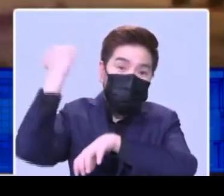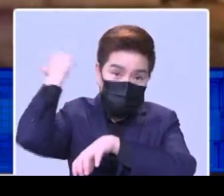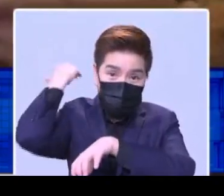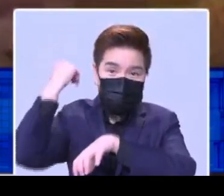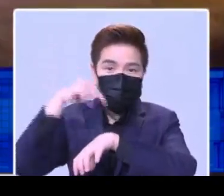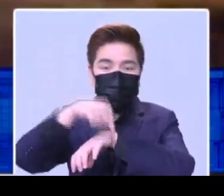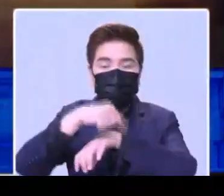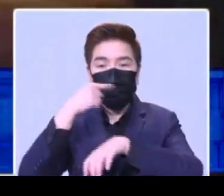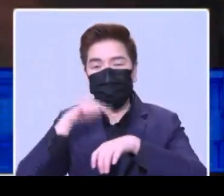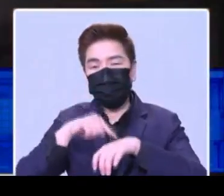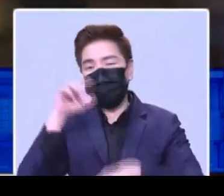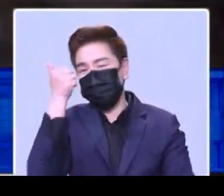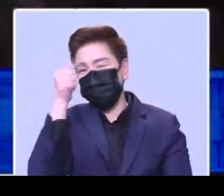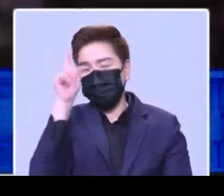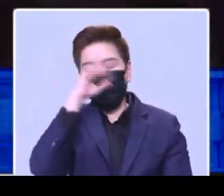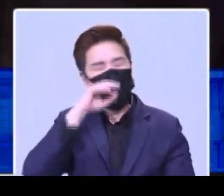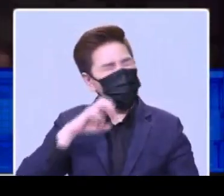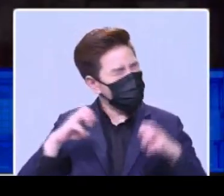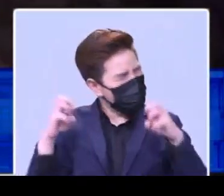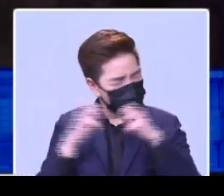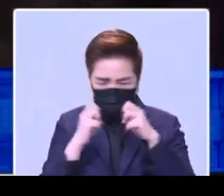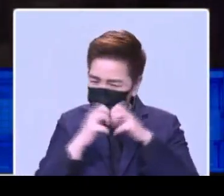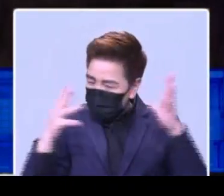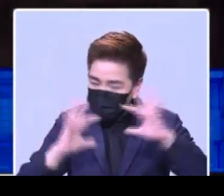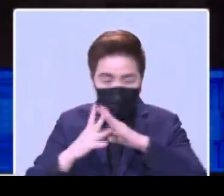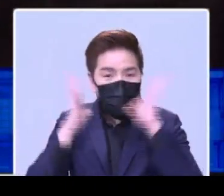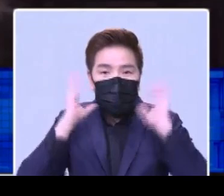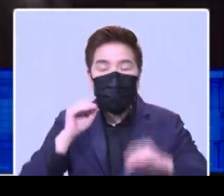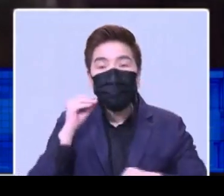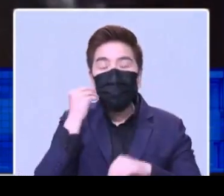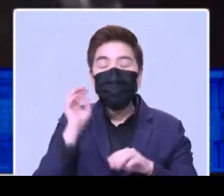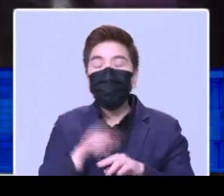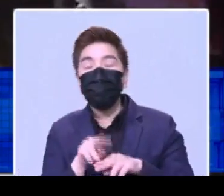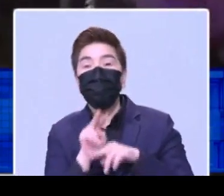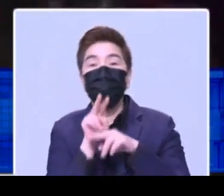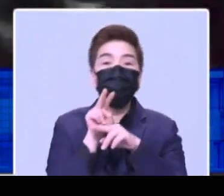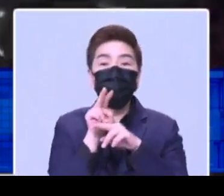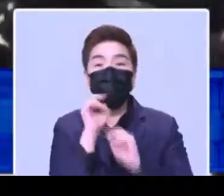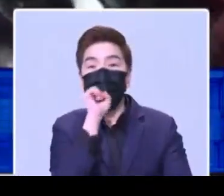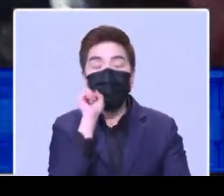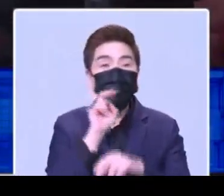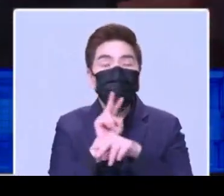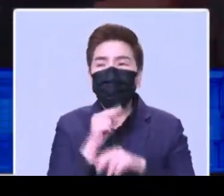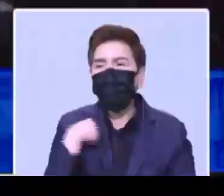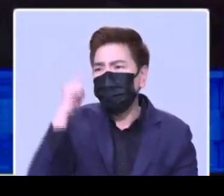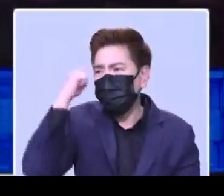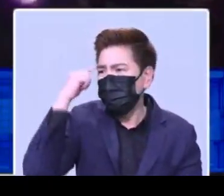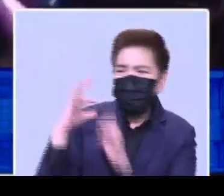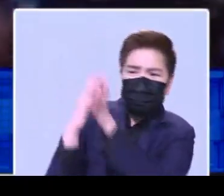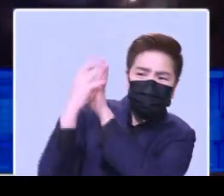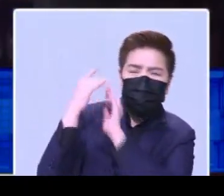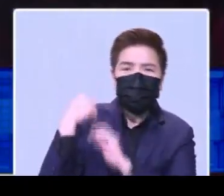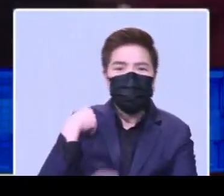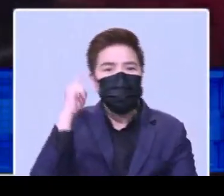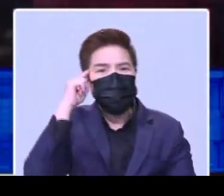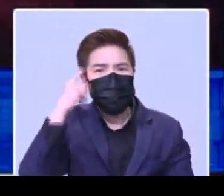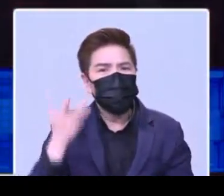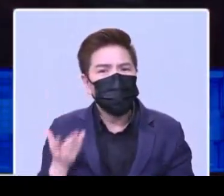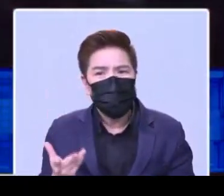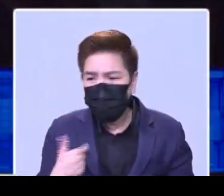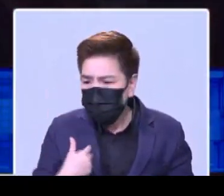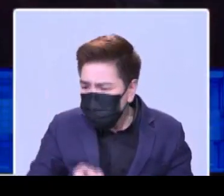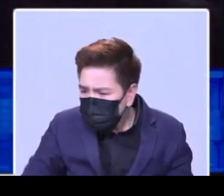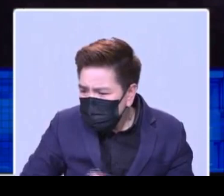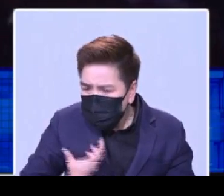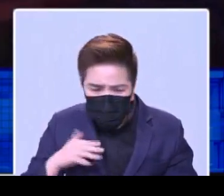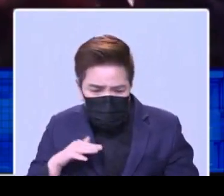ทุ่มวุ่นวายมากครับชาวบ้านที่ไปอยู่ในงานคอนเสิร์ตเนี่ยบางคนไม่ได้รู้อีโหน่อีเหน่นะฮะก็ต้องตก